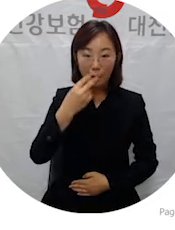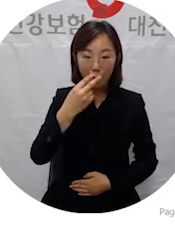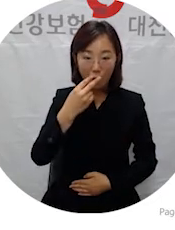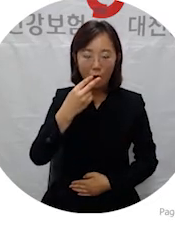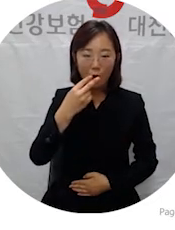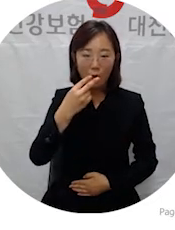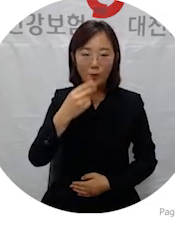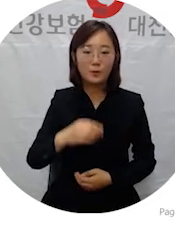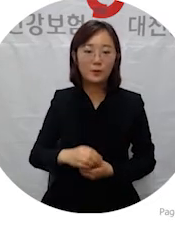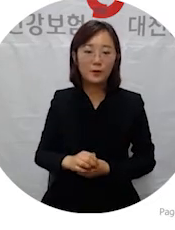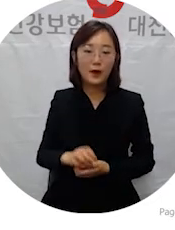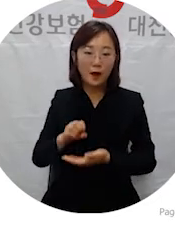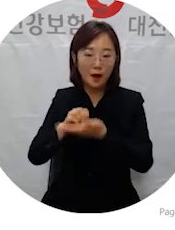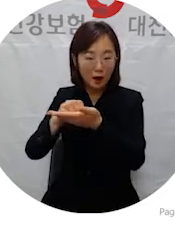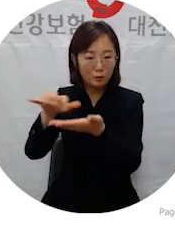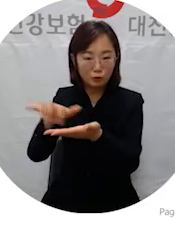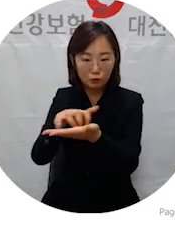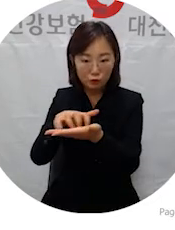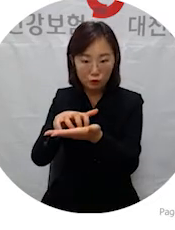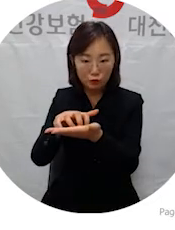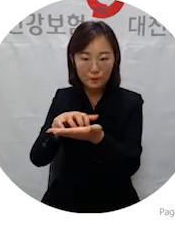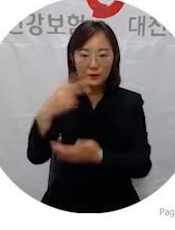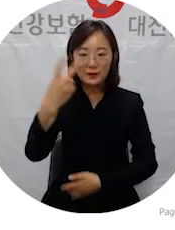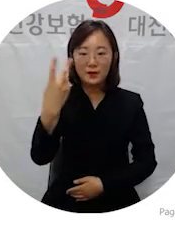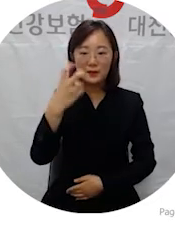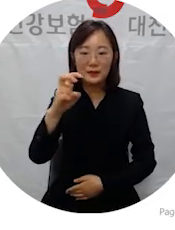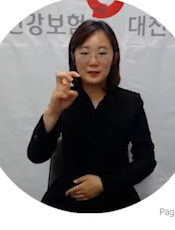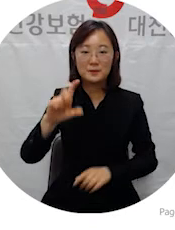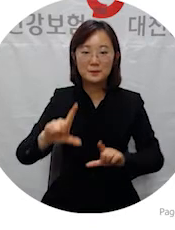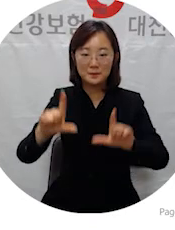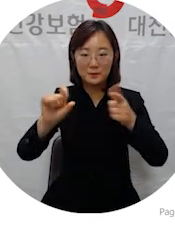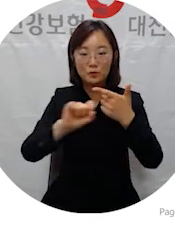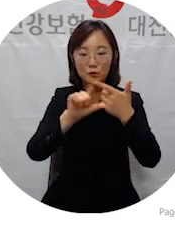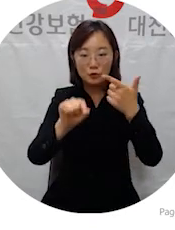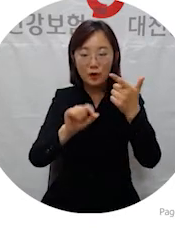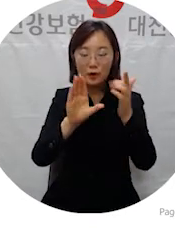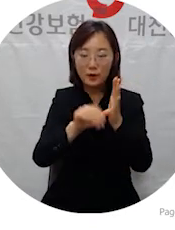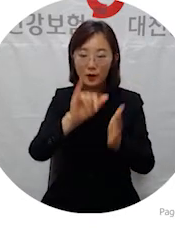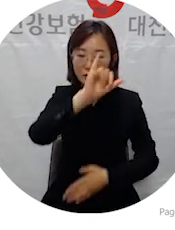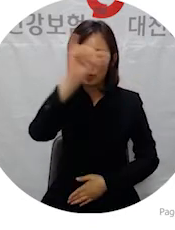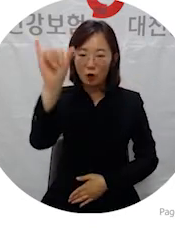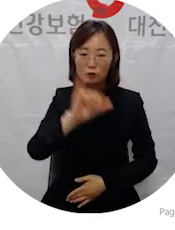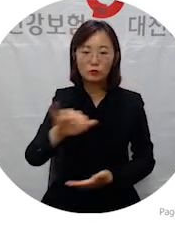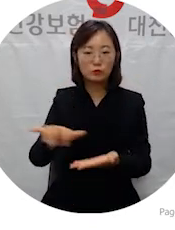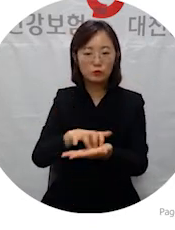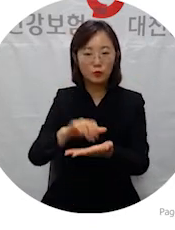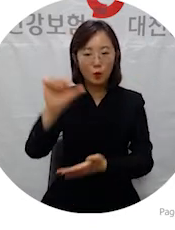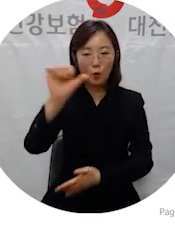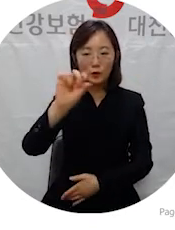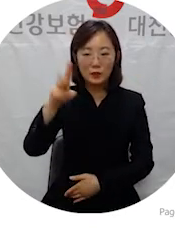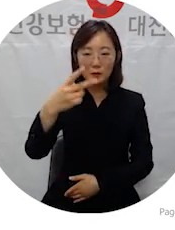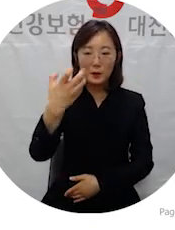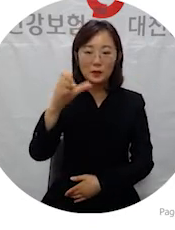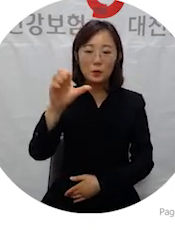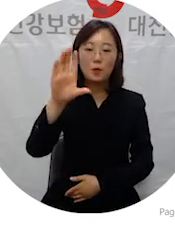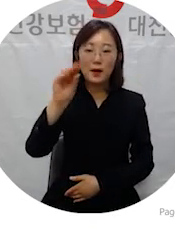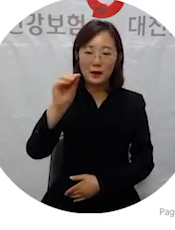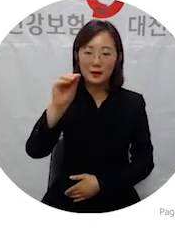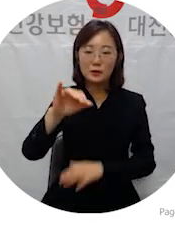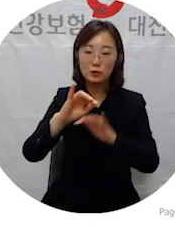건강보험의 적용 체계를 보면 2020년 6월 기준 전 국민 약 5,285만 명